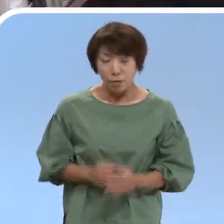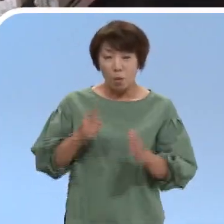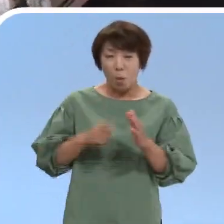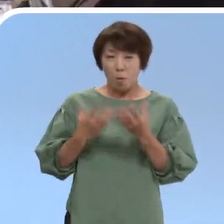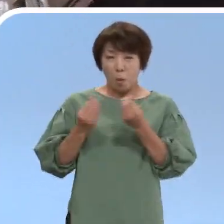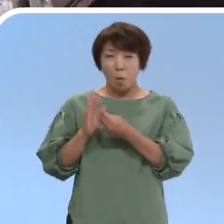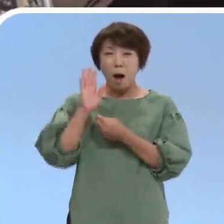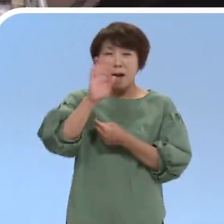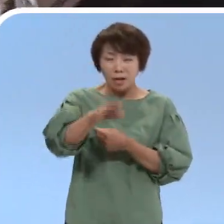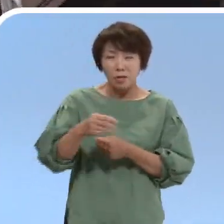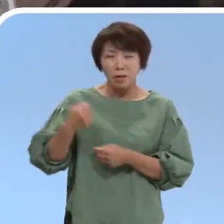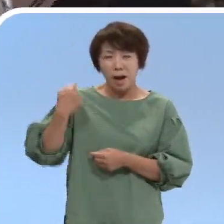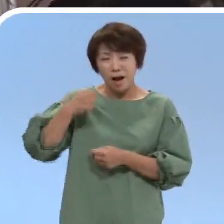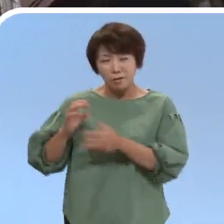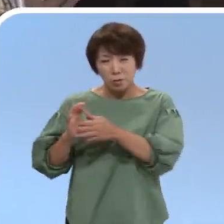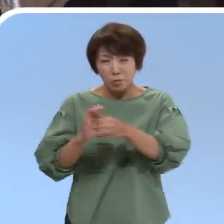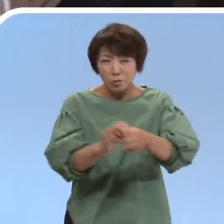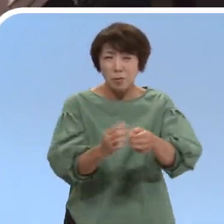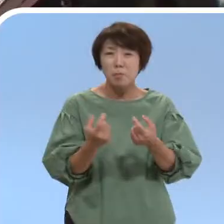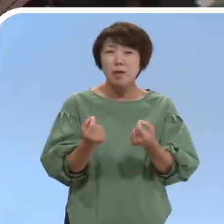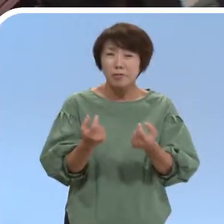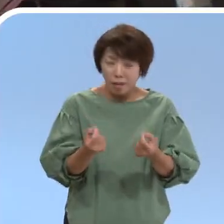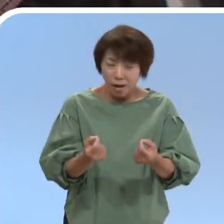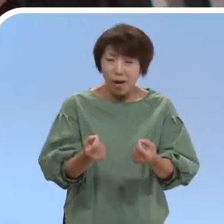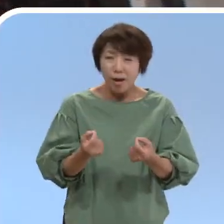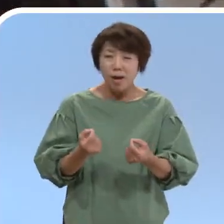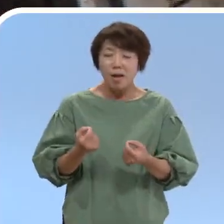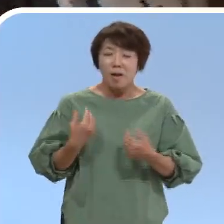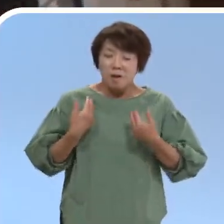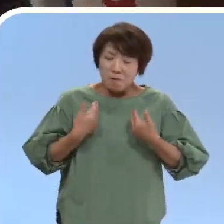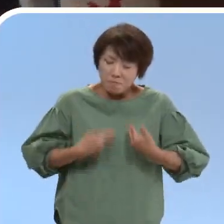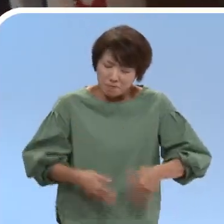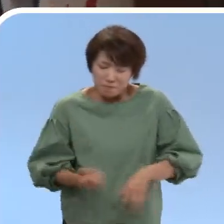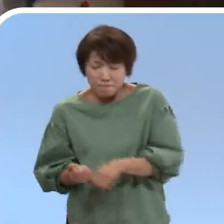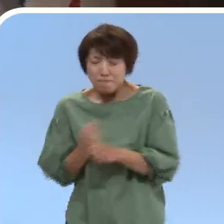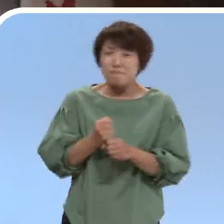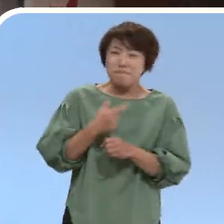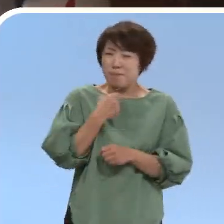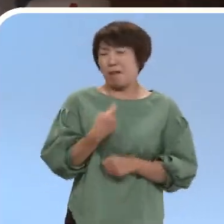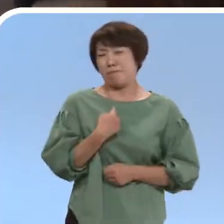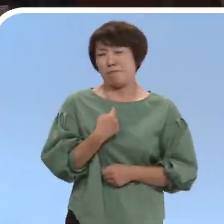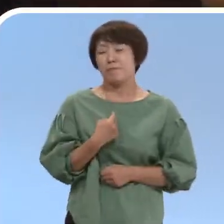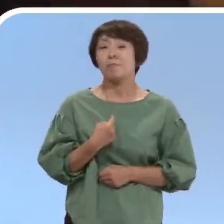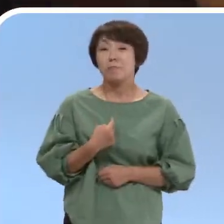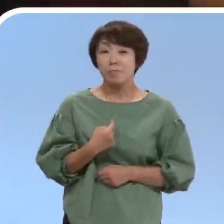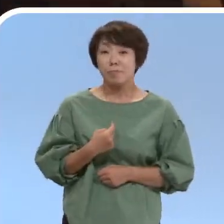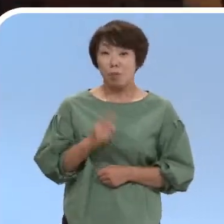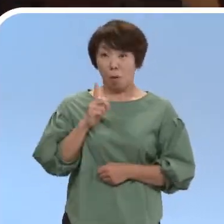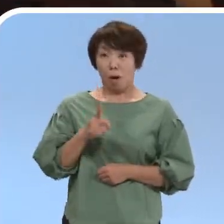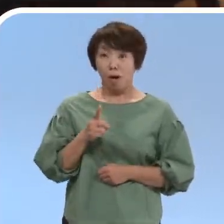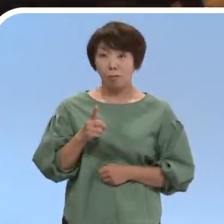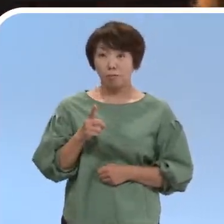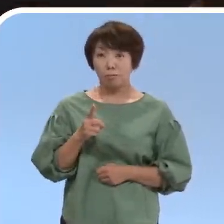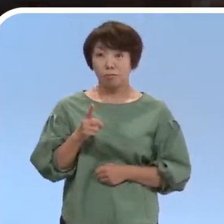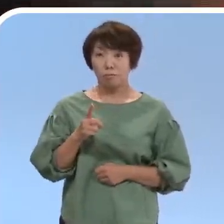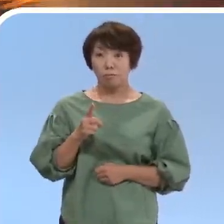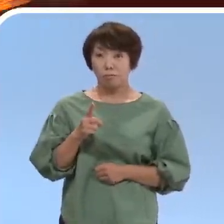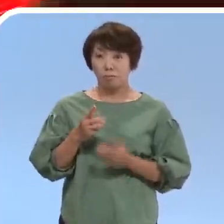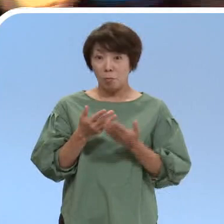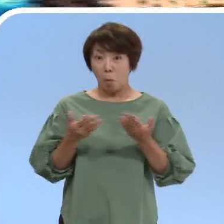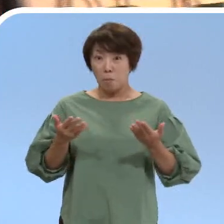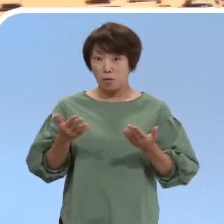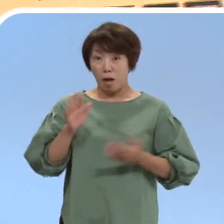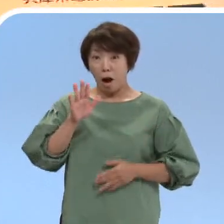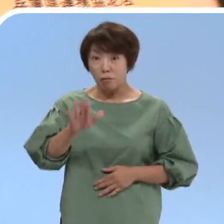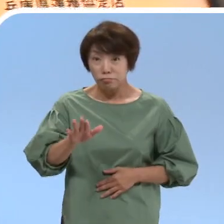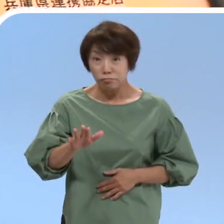お盆を過ぎたというのにまだまだ暑い日が続きますね。こういう日は精をつけたい。あ、こんなお店